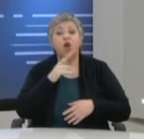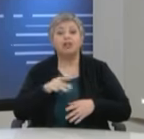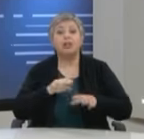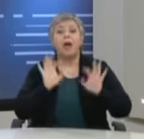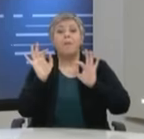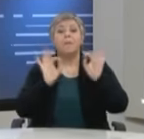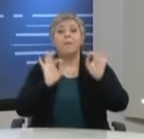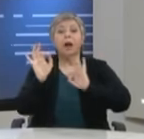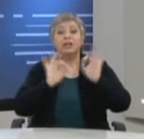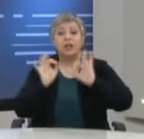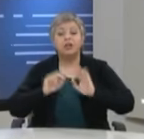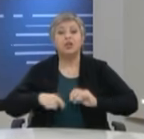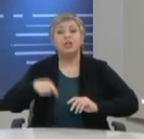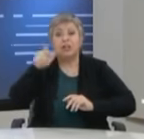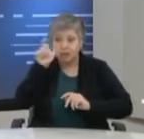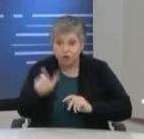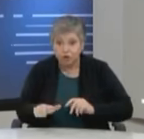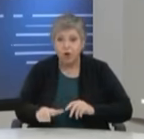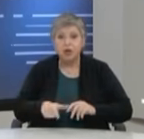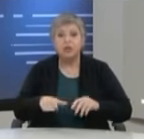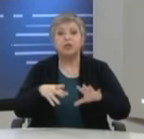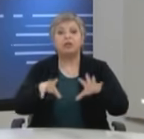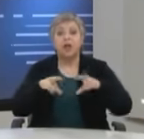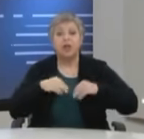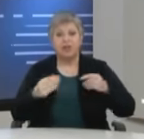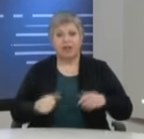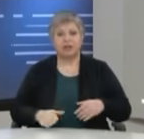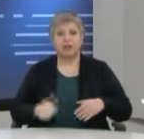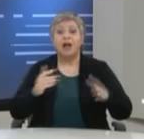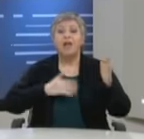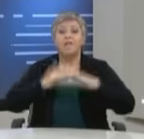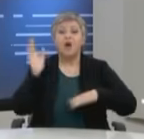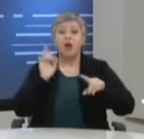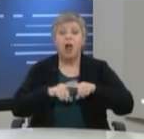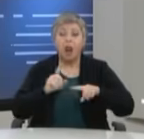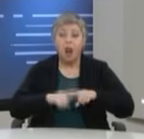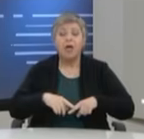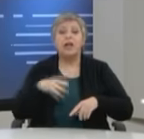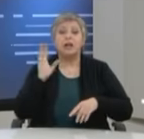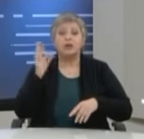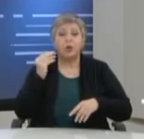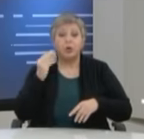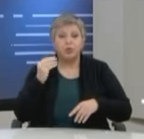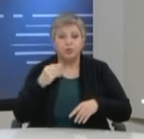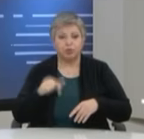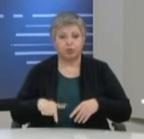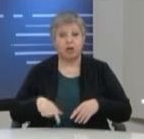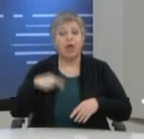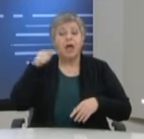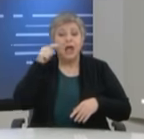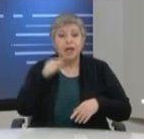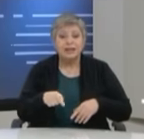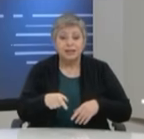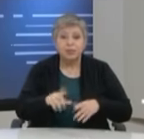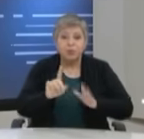πείτε, να το ακούσουν οι Έλληνες Μακεδόνες στη Βόρεια Ελλάδα. Διότι αυτό αναγνωρίσατε για πρώτη φορά επίσημα με τη δικιά